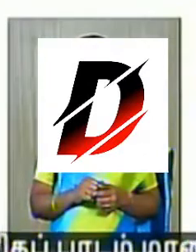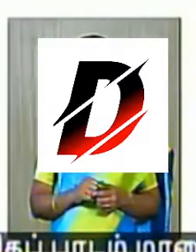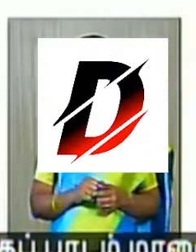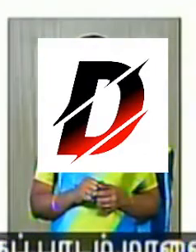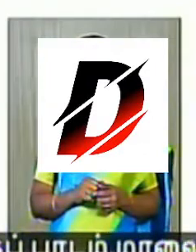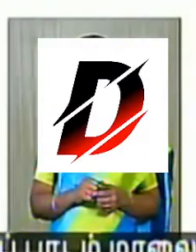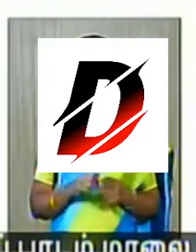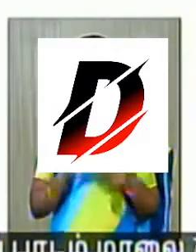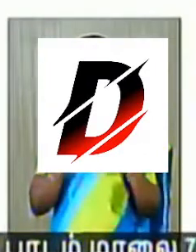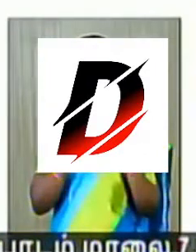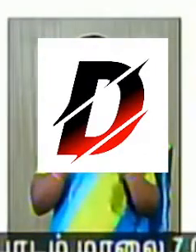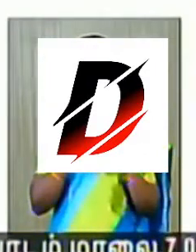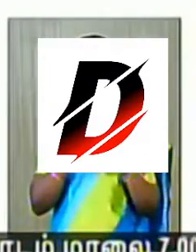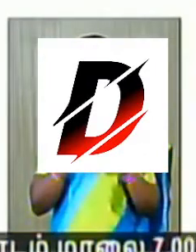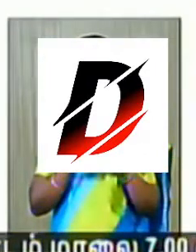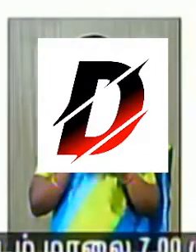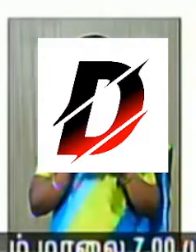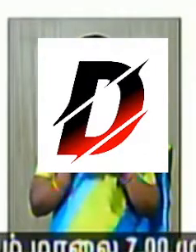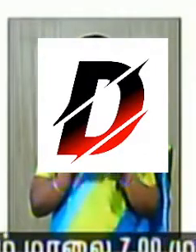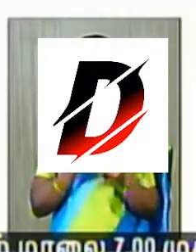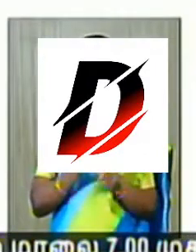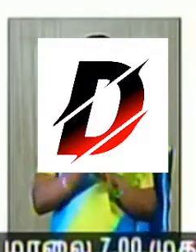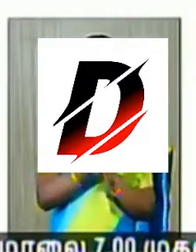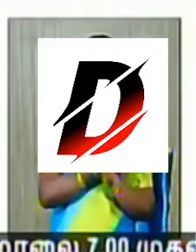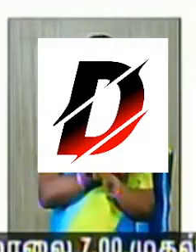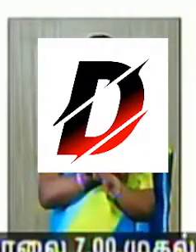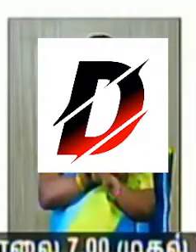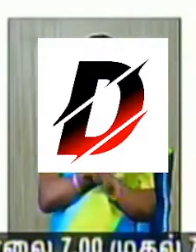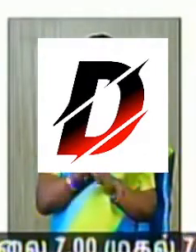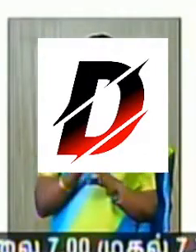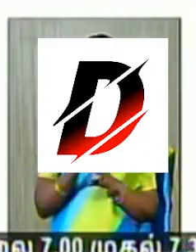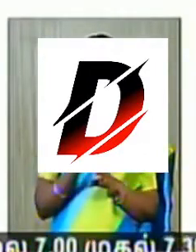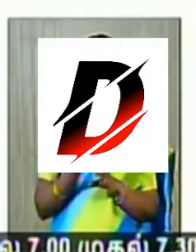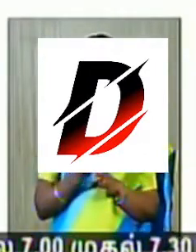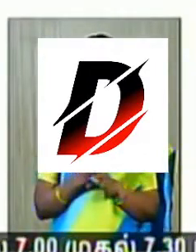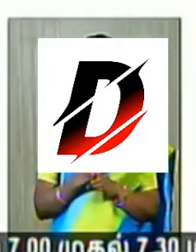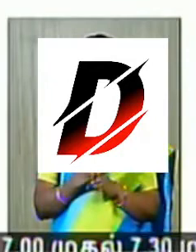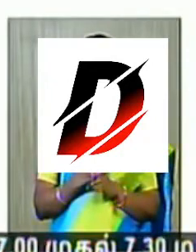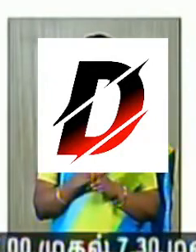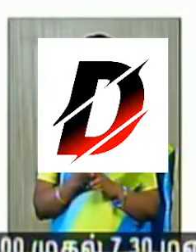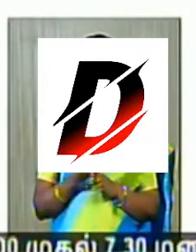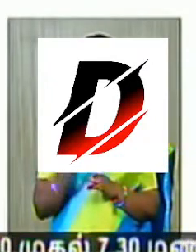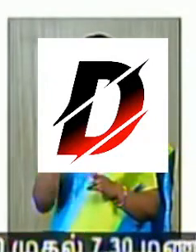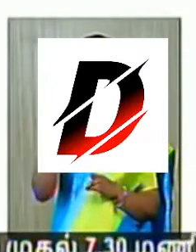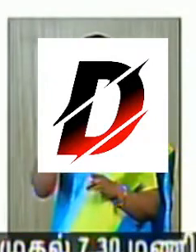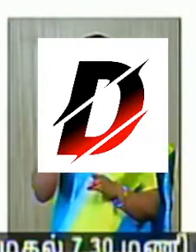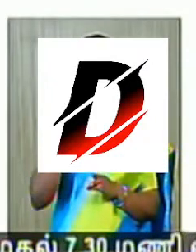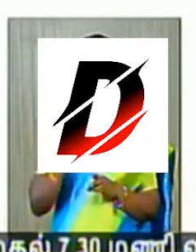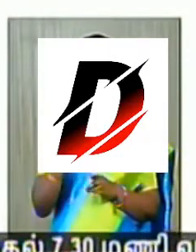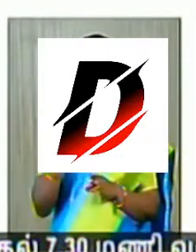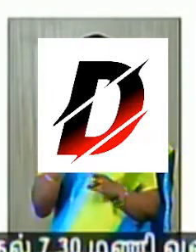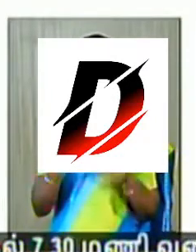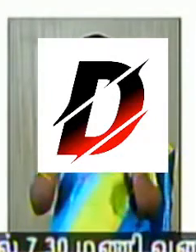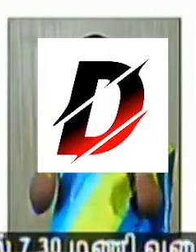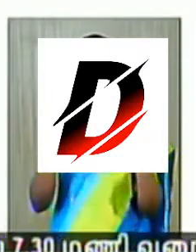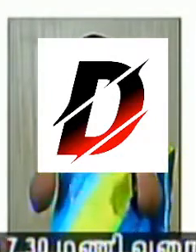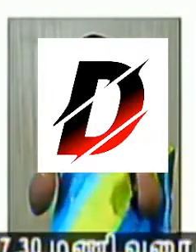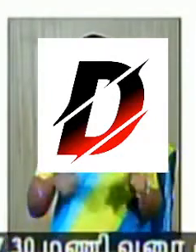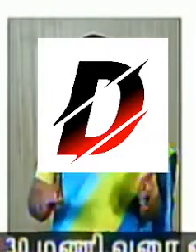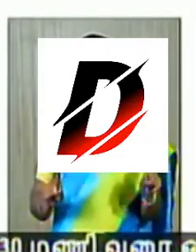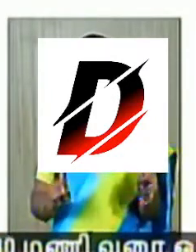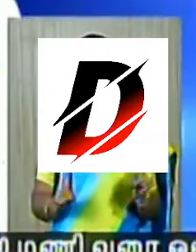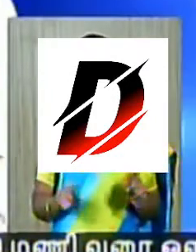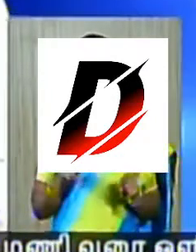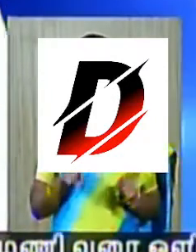எக்ஸின் கெழு இருக்குது பார்த்தீங்களா, அந்த எக்ஸின் கெழுவை இதுக்கு முன்னாடி பார்த்தோம் 2 வகுத்தோம், இப்போ 4 வகுக்கணும்.